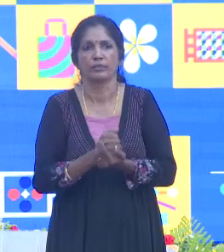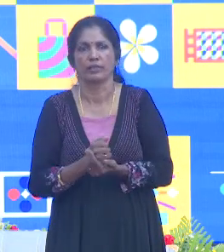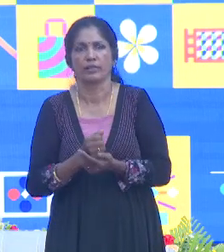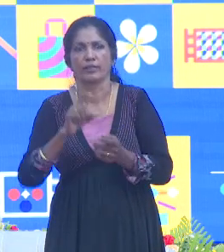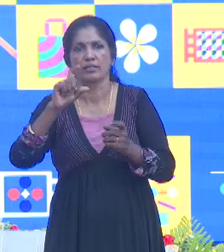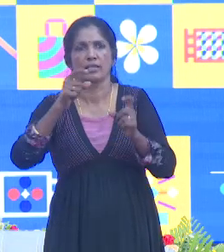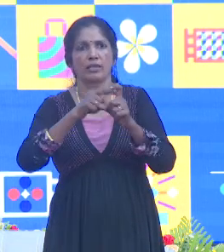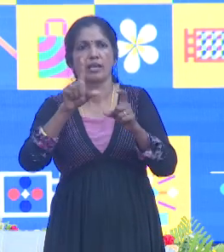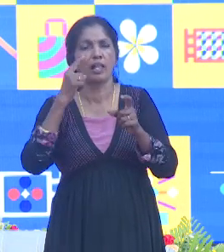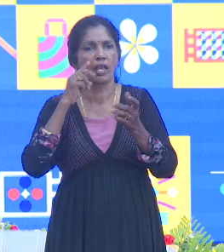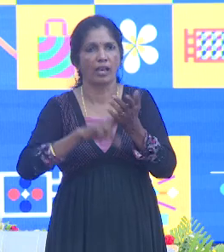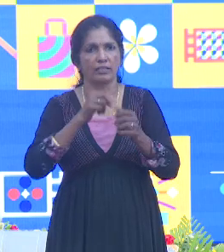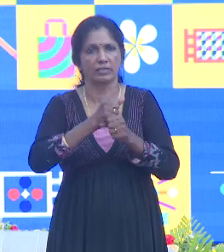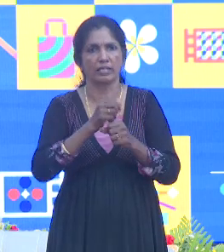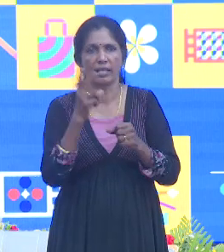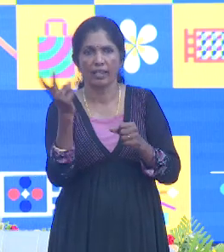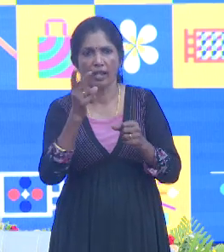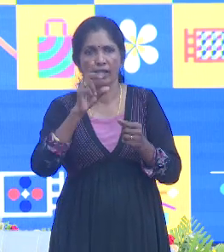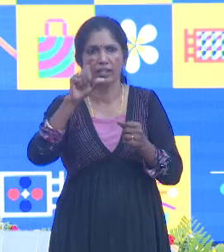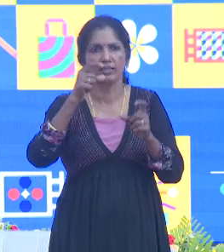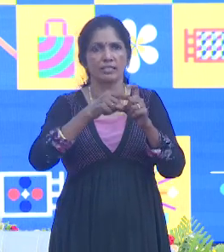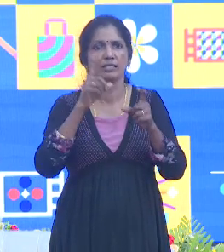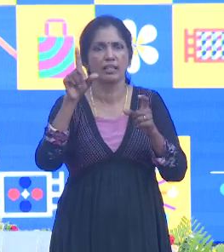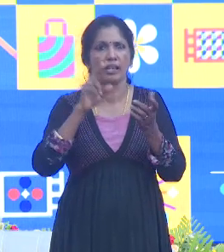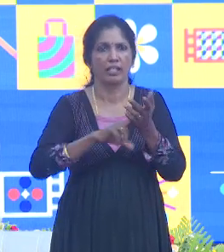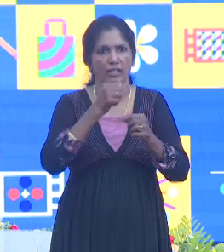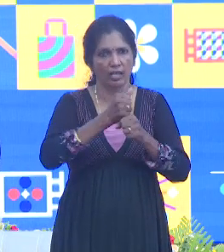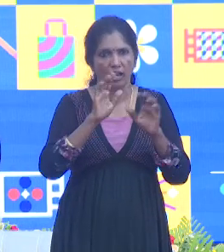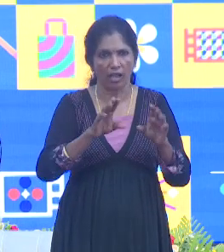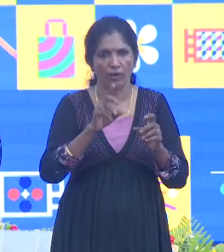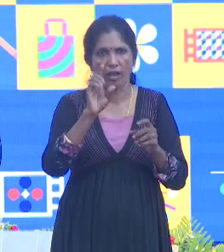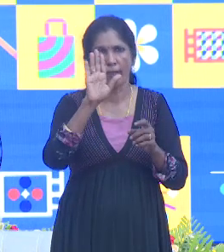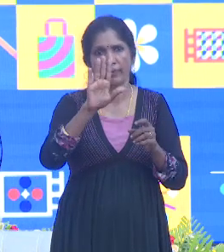57-ലും 63-ലുമൊക്കെ രണ്ട് തട്ടിലുള്ള സീലിംഗ് മാത്രമേ ഉണ്ടായിരുന്നു.